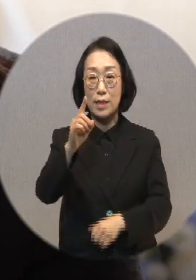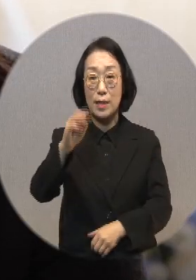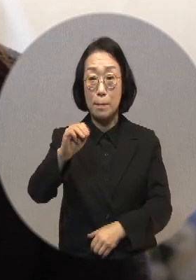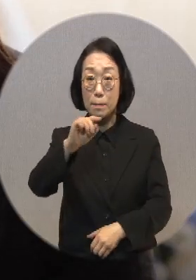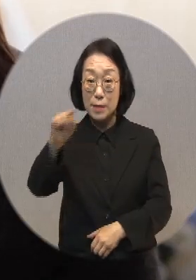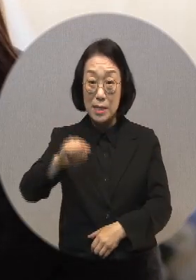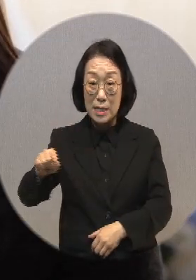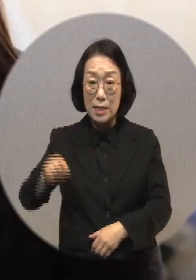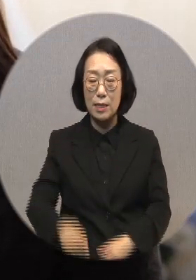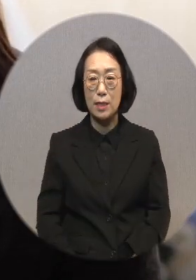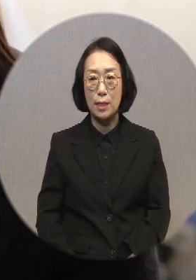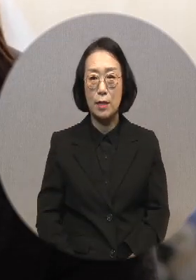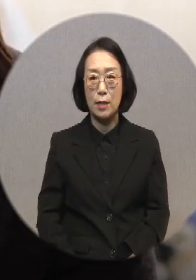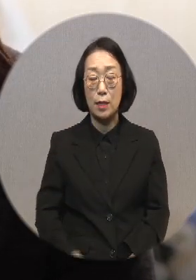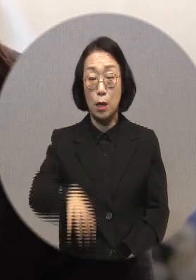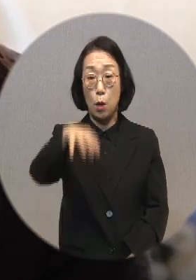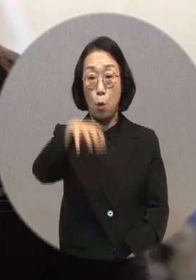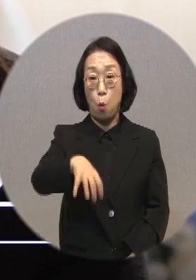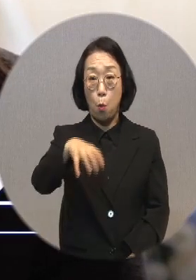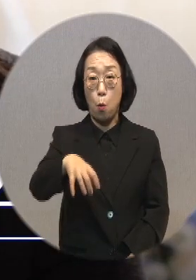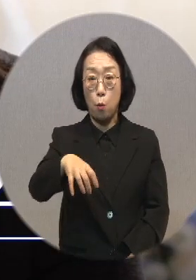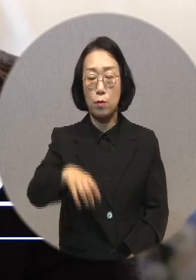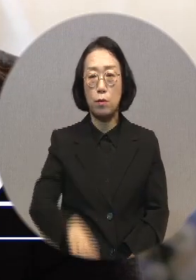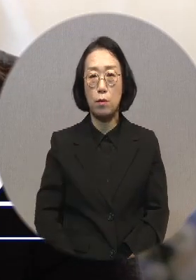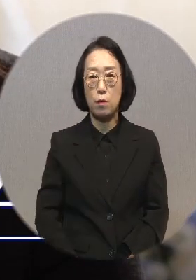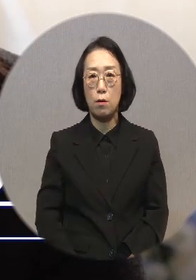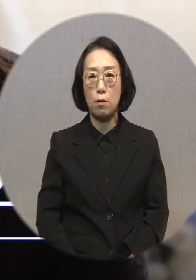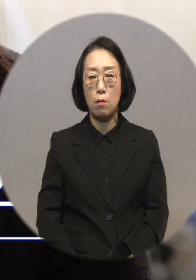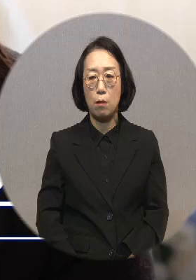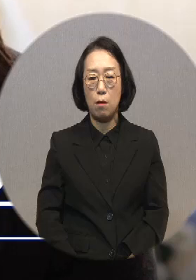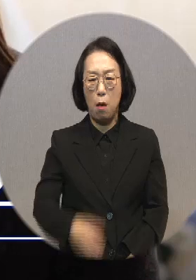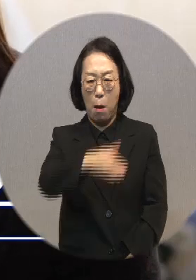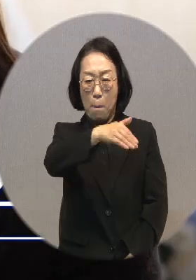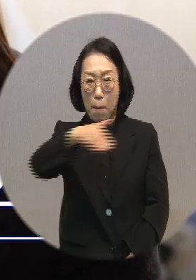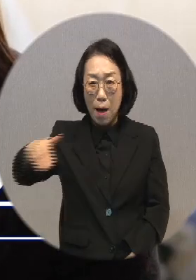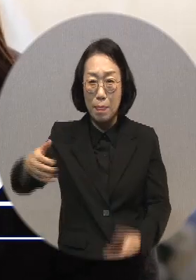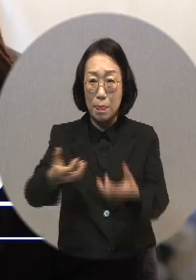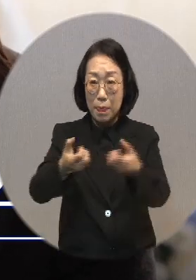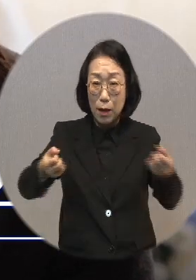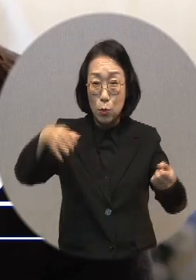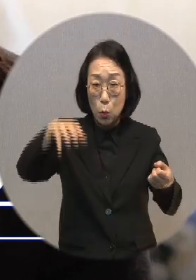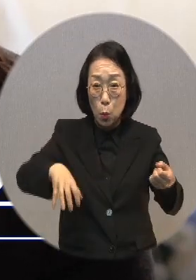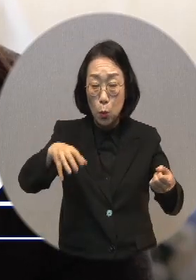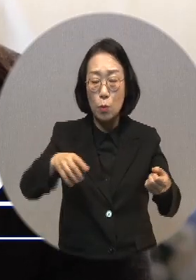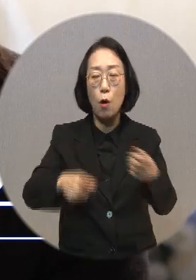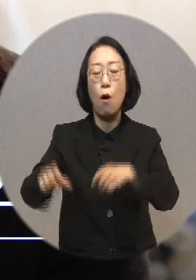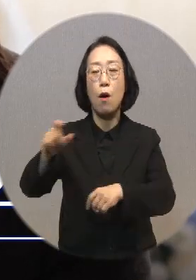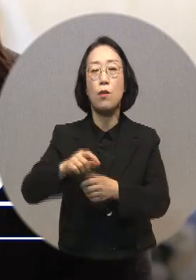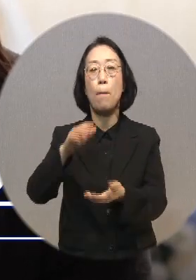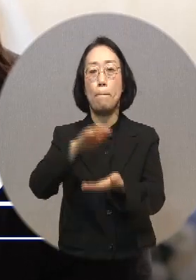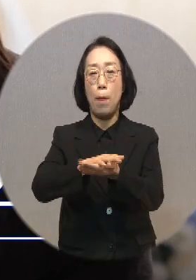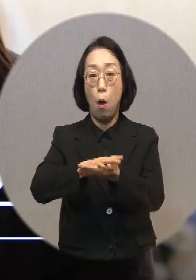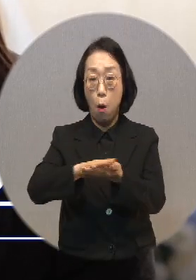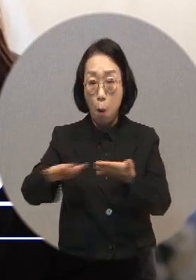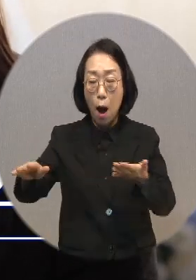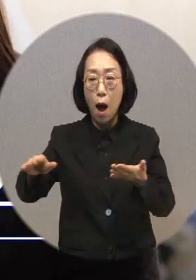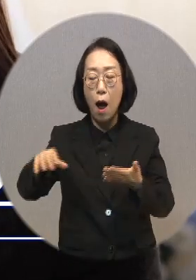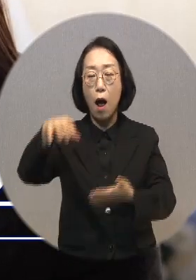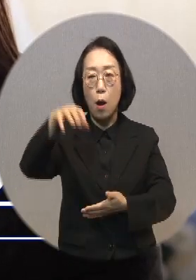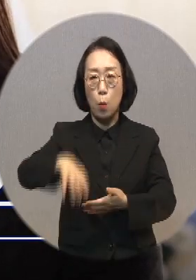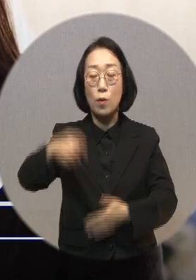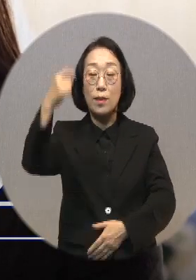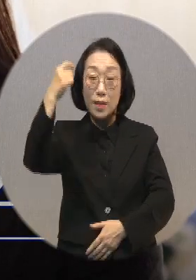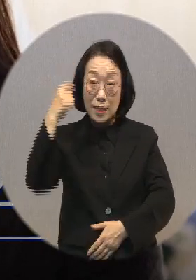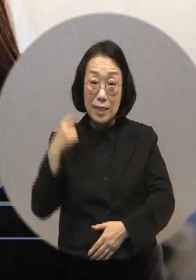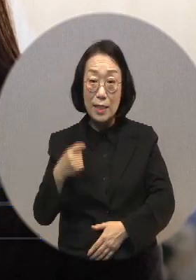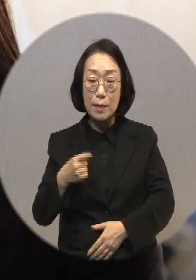DMZ라는 접경지를 단순히 분단의 상징을 넘어서 평화와 공존을 자리하는 장으로 모색하기